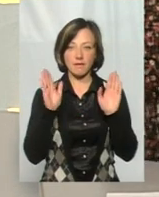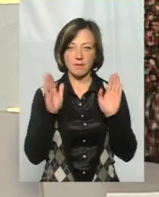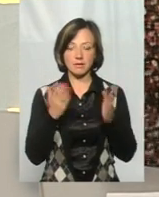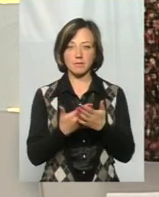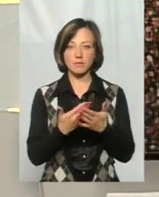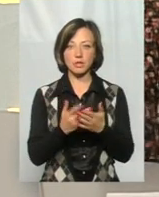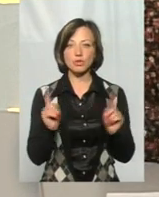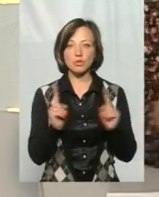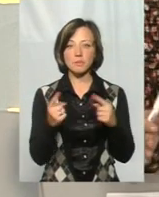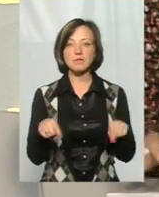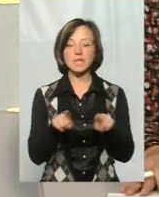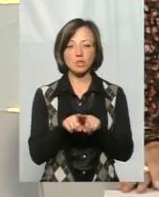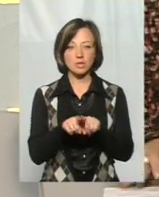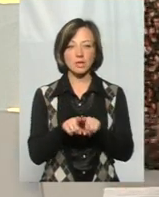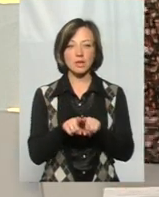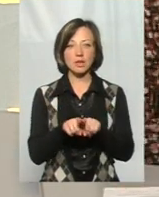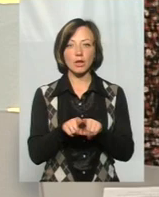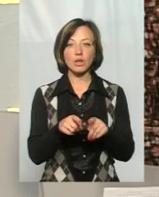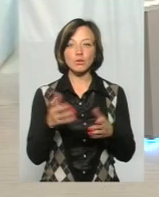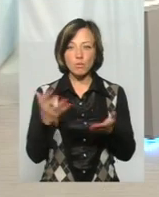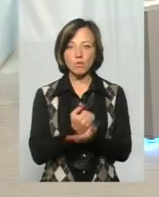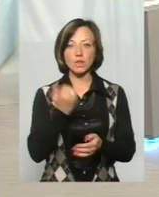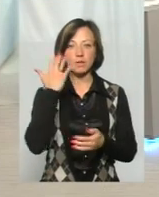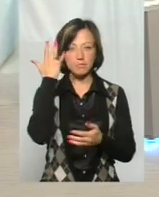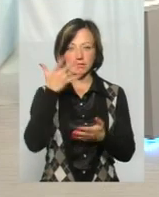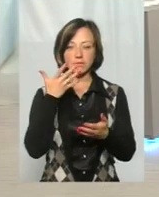ну, щоб все ж таки дійти до мети?